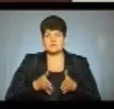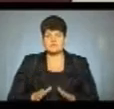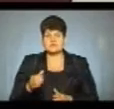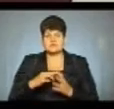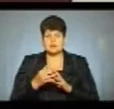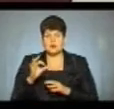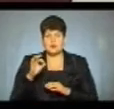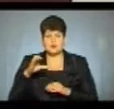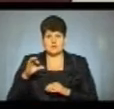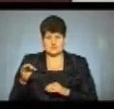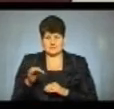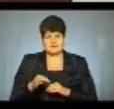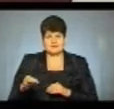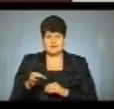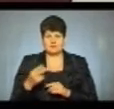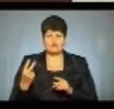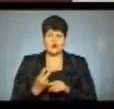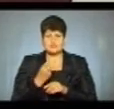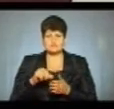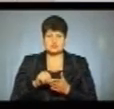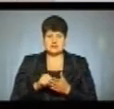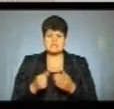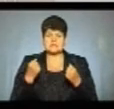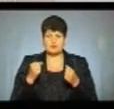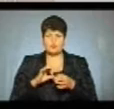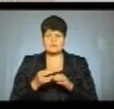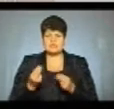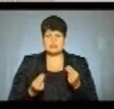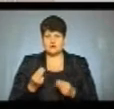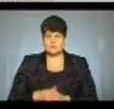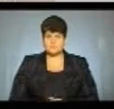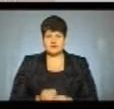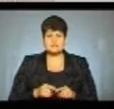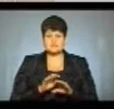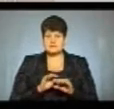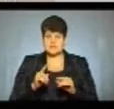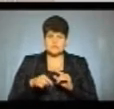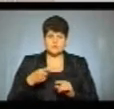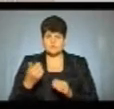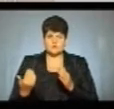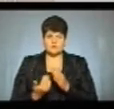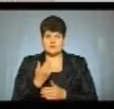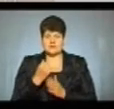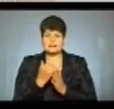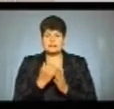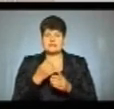району, дворазовий учасник зимових олімпійських ігор. І на цьому у мене все. Наступний випуск новин на